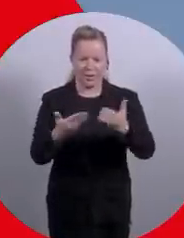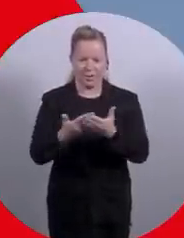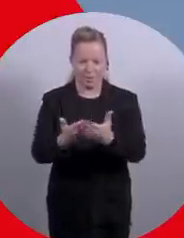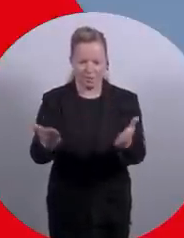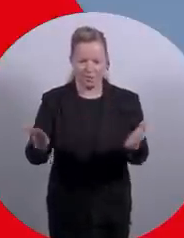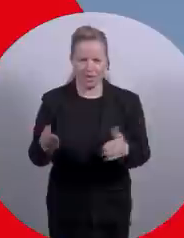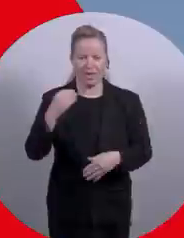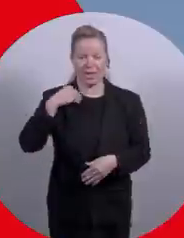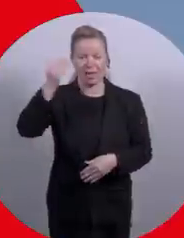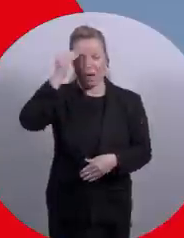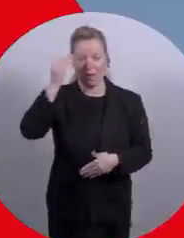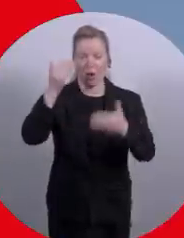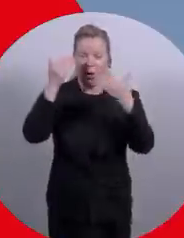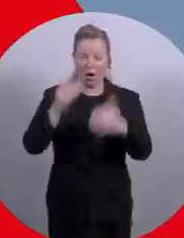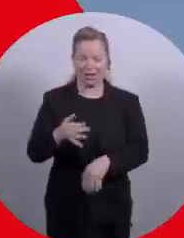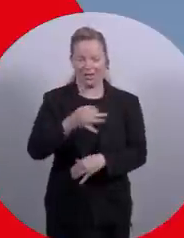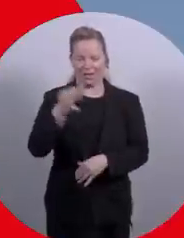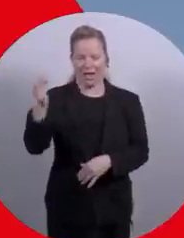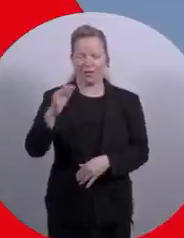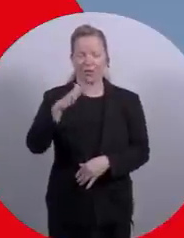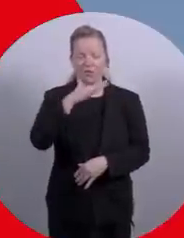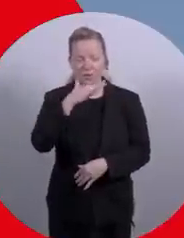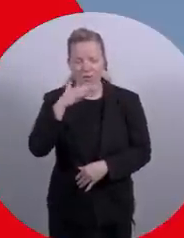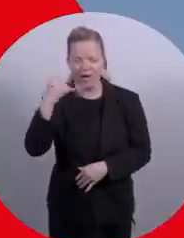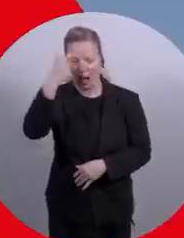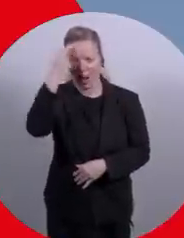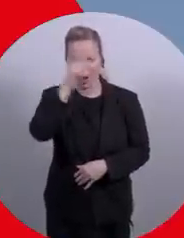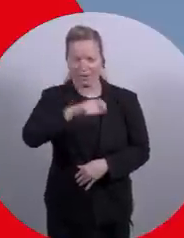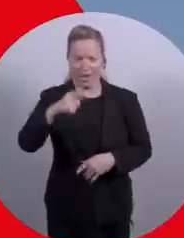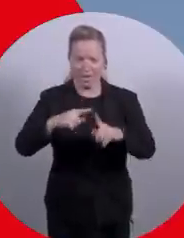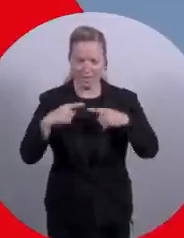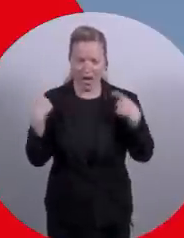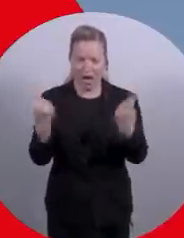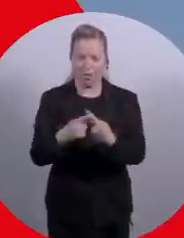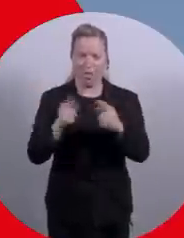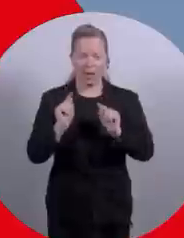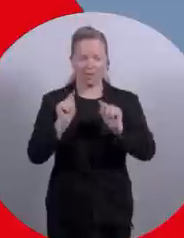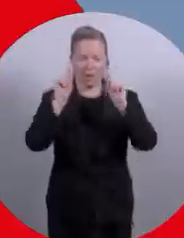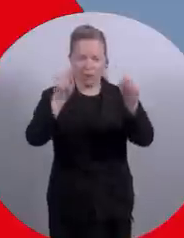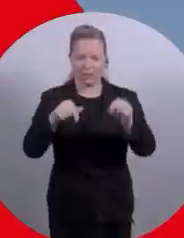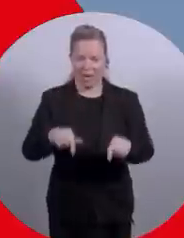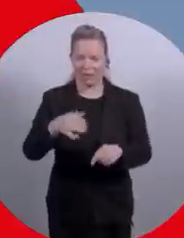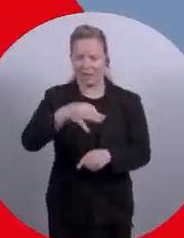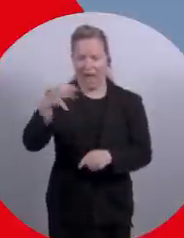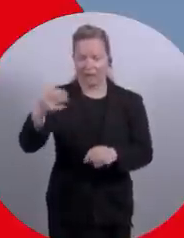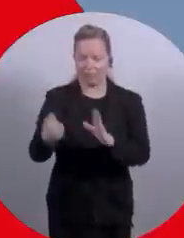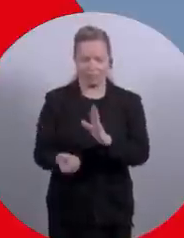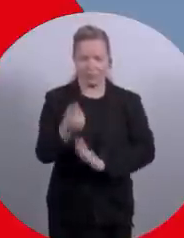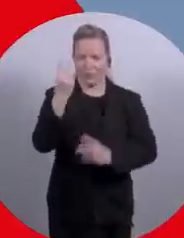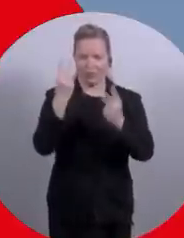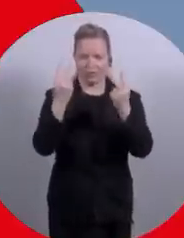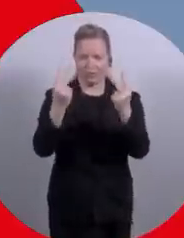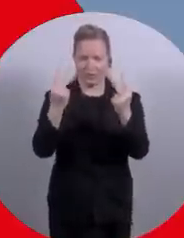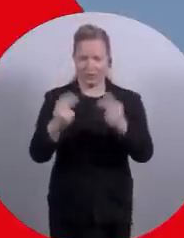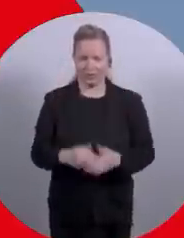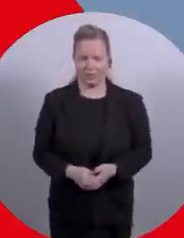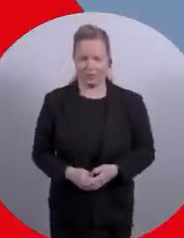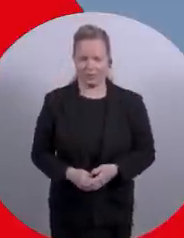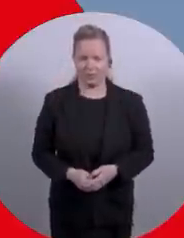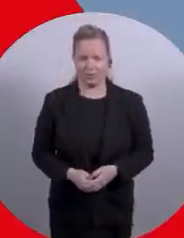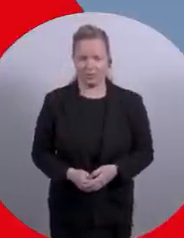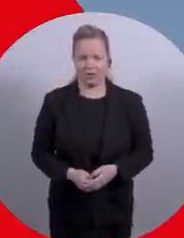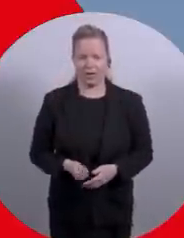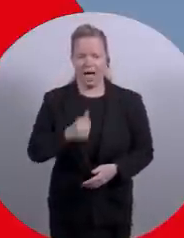ich glaube der heutige Tag ist einer der für viele Leute in diesem Raum aber genauso draußen ein Tag von ganz große Bedeutung ist auf der einen Seite